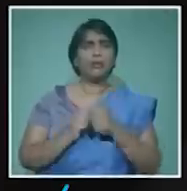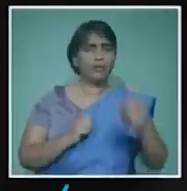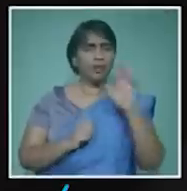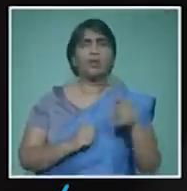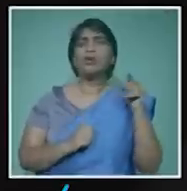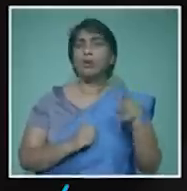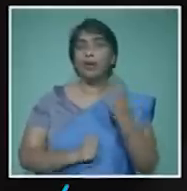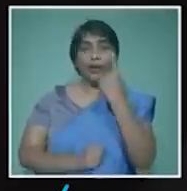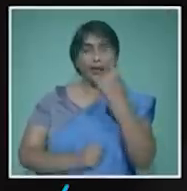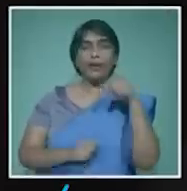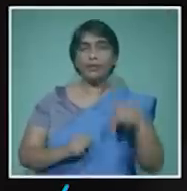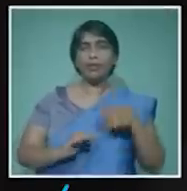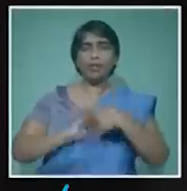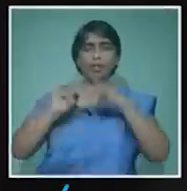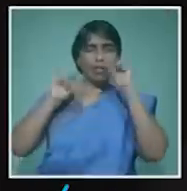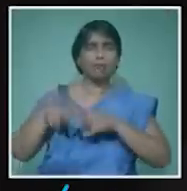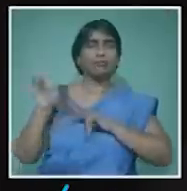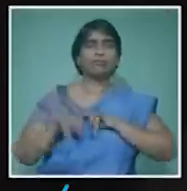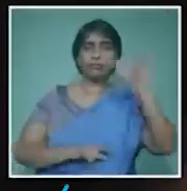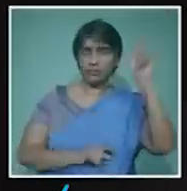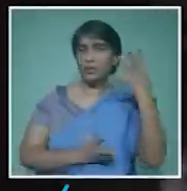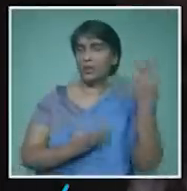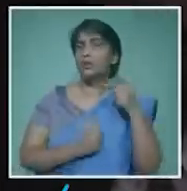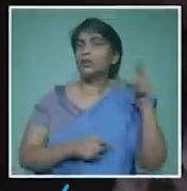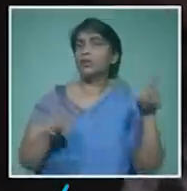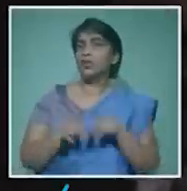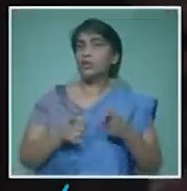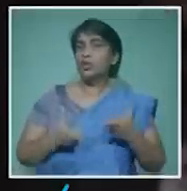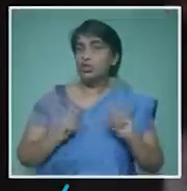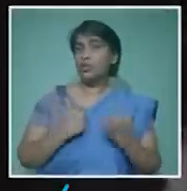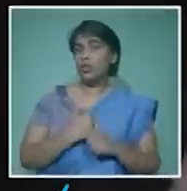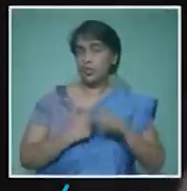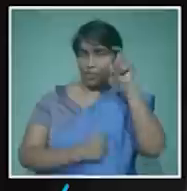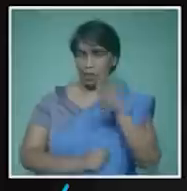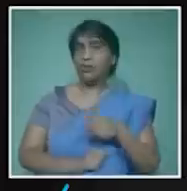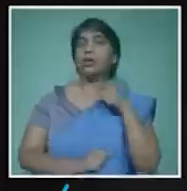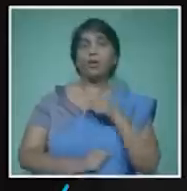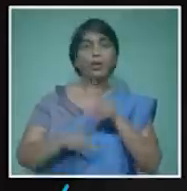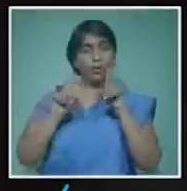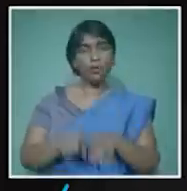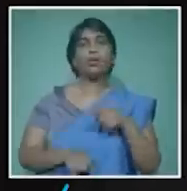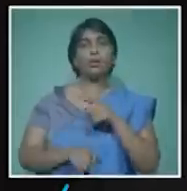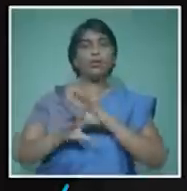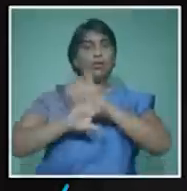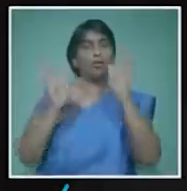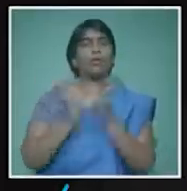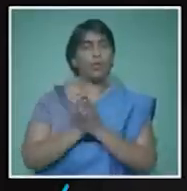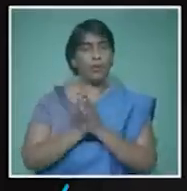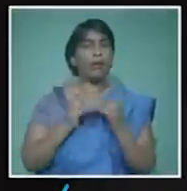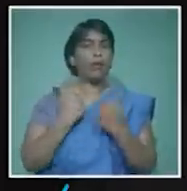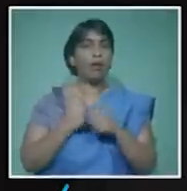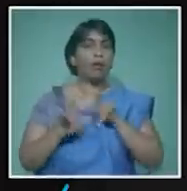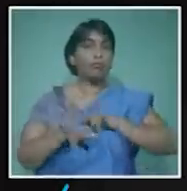කරන්නේ එක්කෙනෙක් දැනටමත් රට දාලා ගිහිල්ලා ඇසයිලම් අරගෙන තියෙනවා මේ විදිහට YouTube හදාගත්ත කෙනෙක්. මේ විදිහ තමයි ඔය ඉන්න කට්ටිය ඔක්කොම දැන්